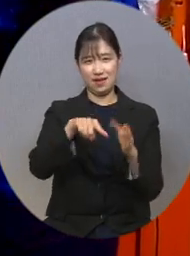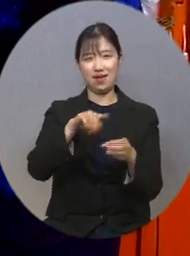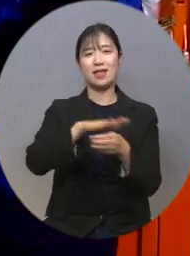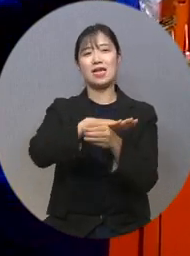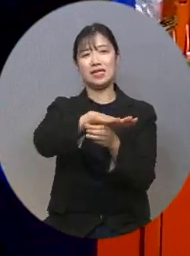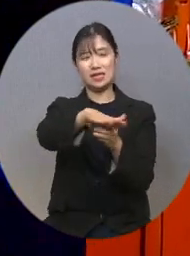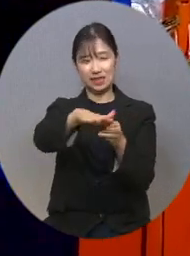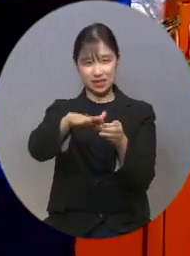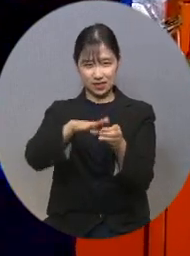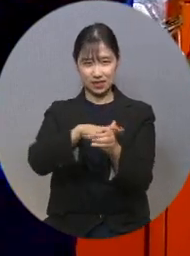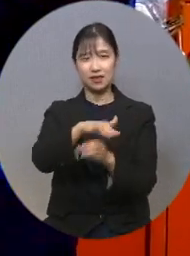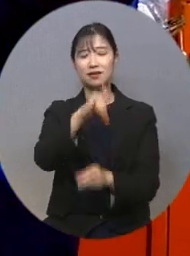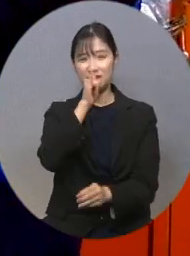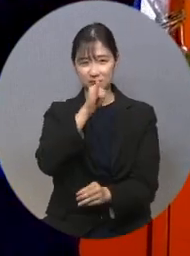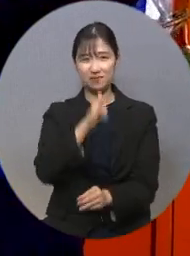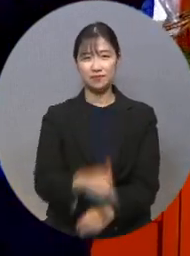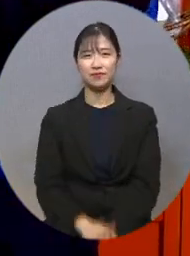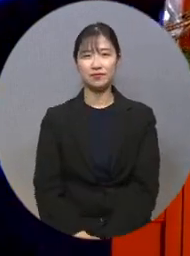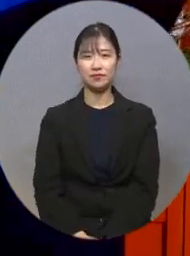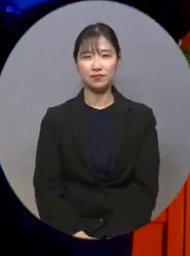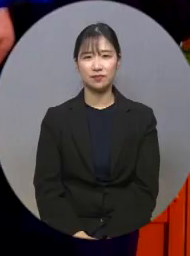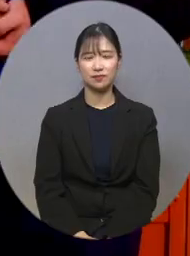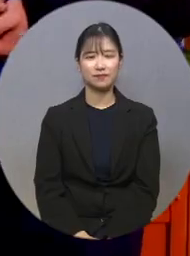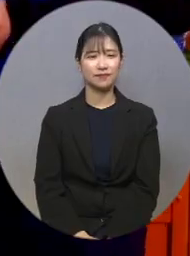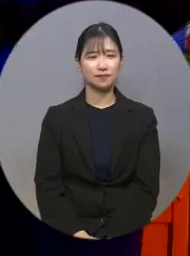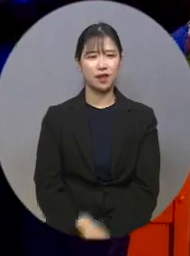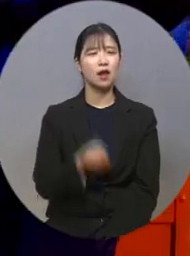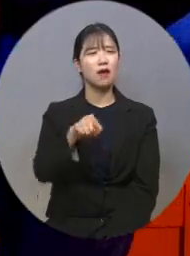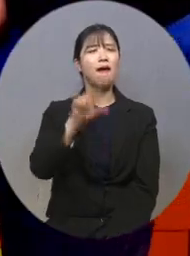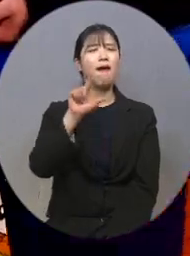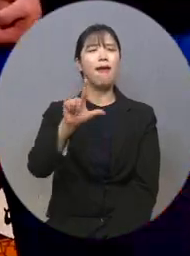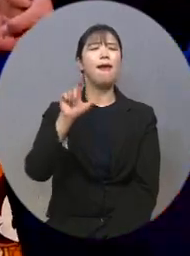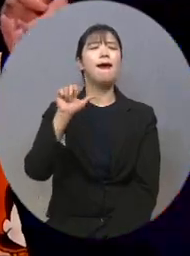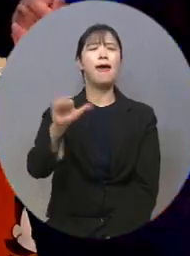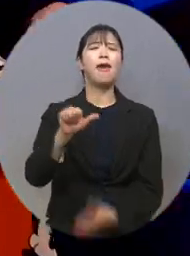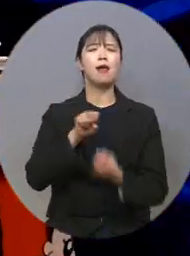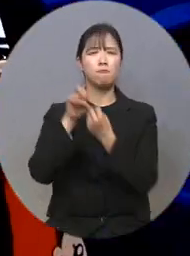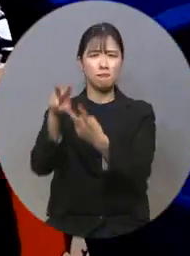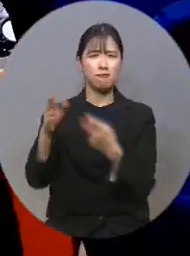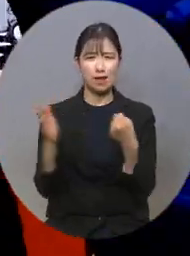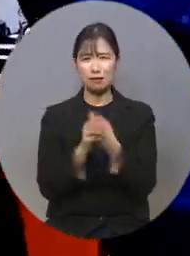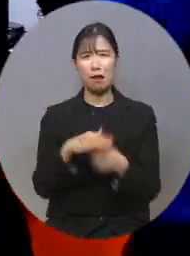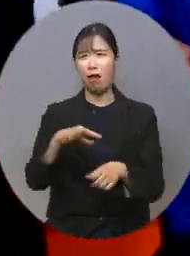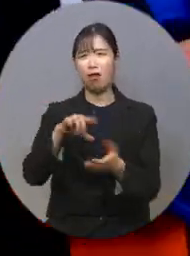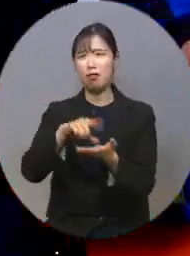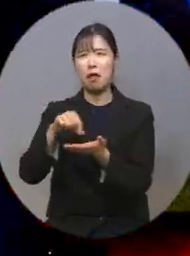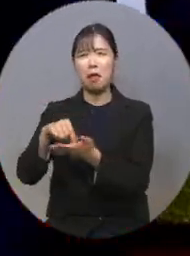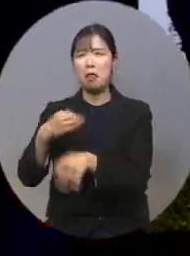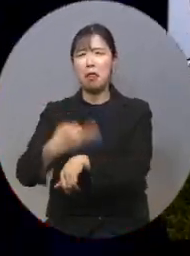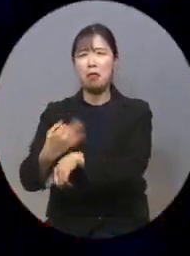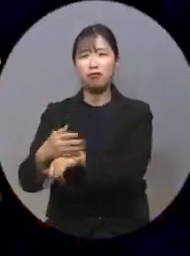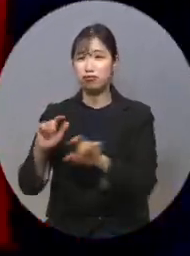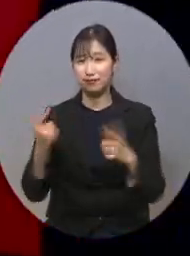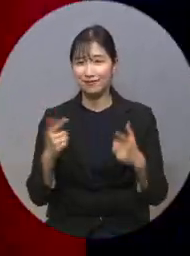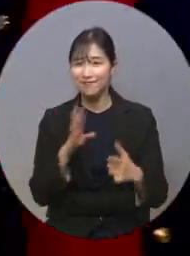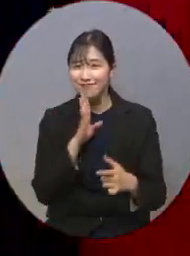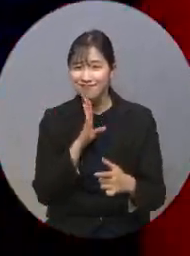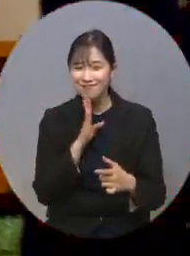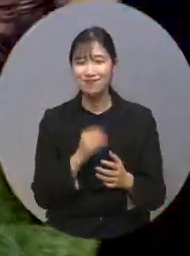한번 소개를 드립니다. 네. 네. 그럼 LA 홈쇼핑에 간 건데 아. 뭐 대충 하셨겠어요? LA.